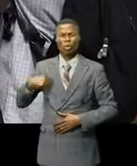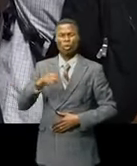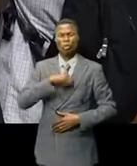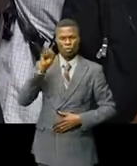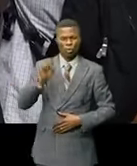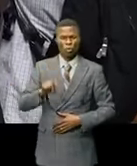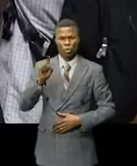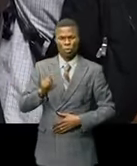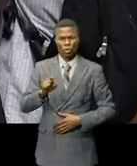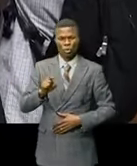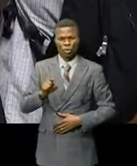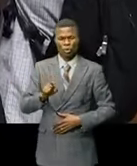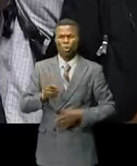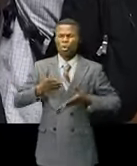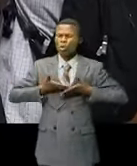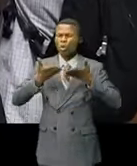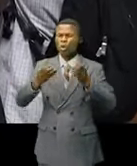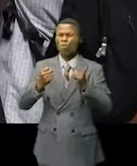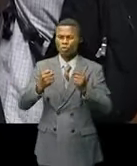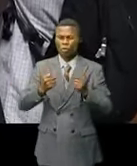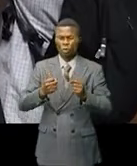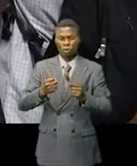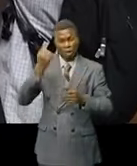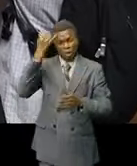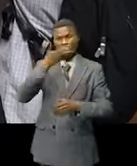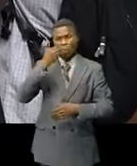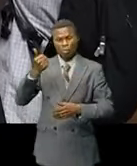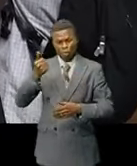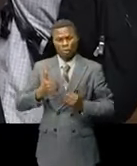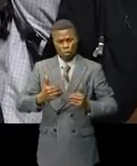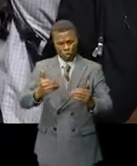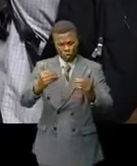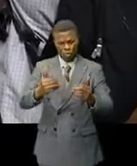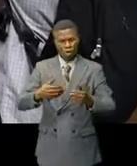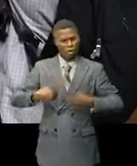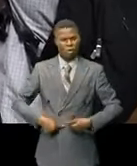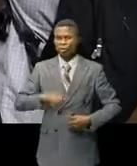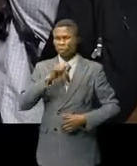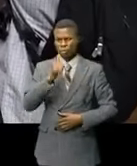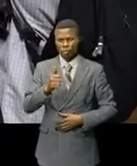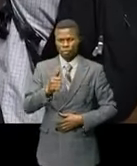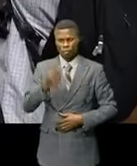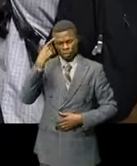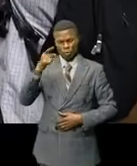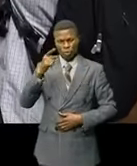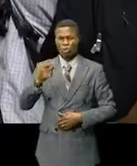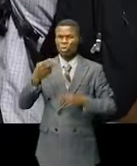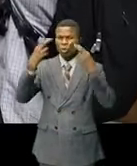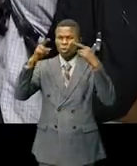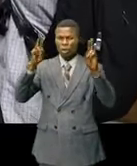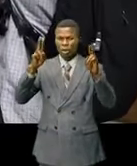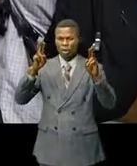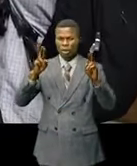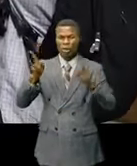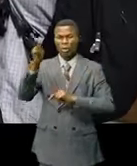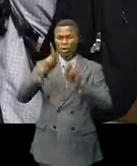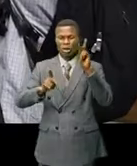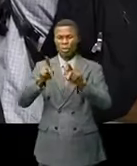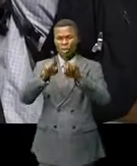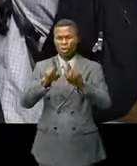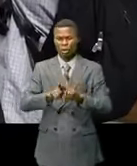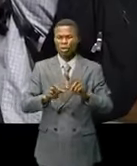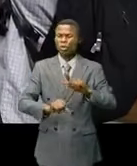toujours persévérer. Si vous êtes dans le bon, continuez, ne vous découragez pas. Pour la cause du peuple, pour la cause